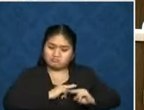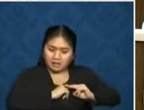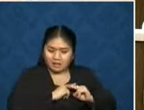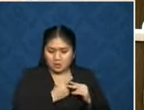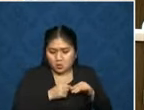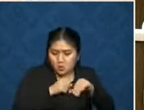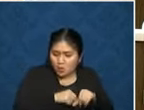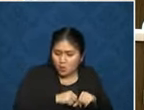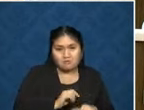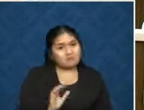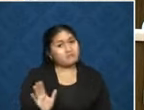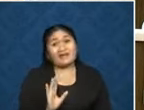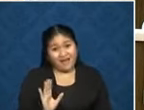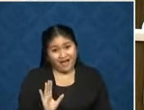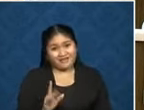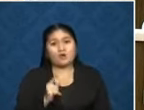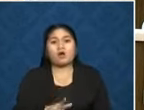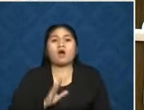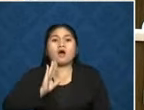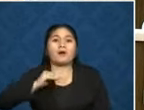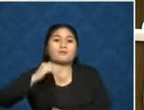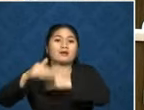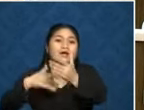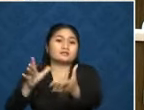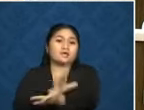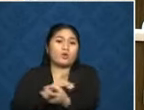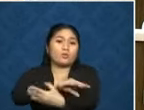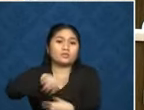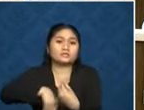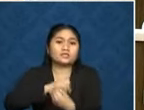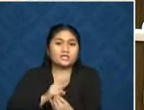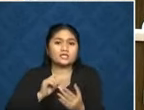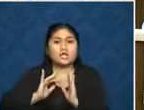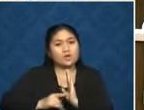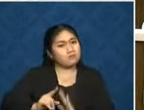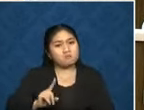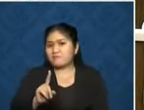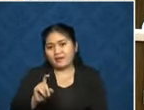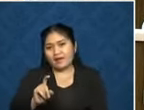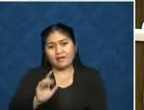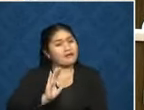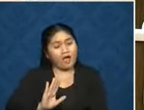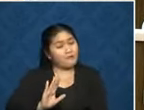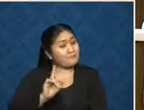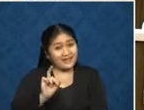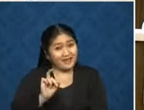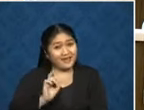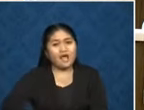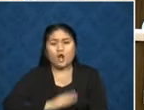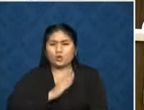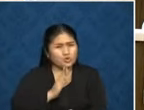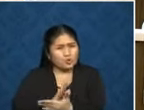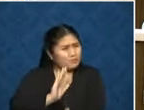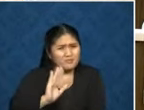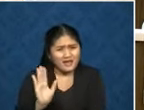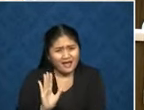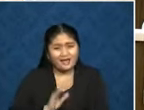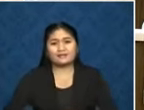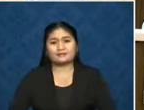ได้เราห้ามพัฒนาการของสังคมเศรษฐกิจและเทคโนโลยีไม่ได้เราหยุดมันไม่ได้ครับท่านประธ